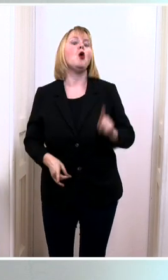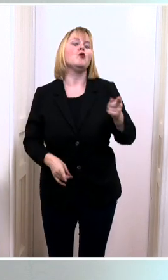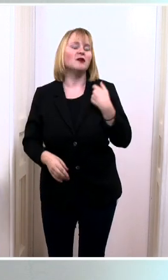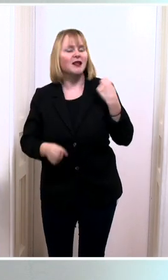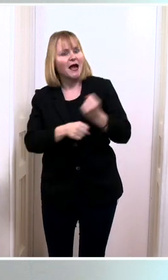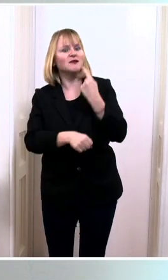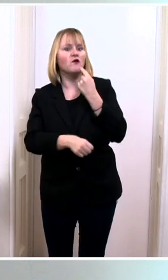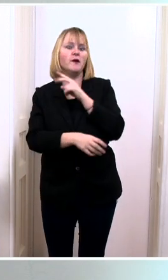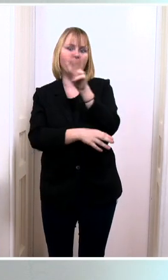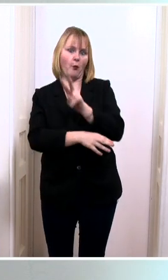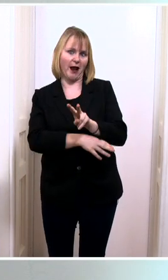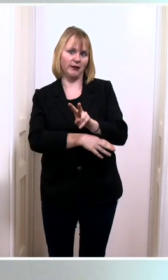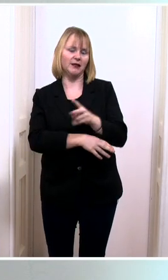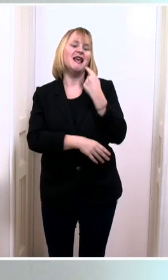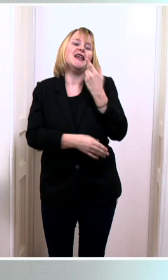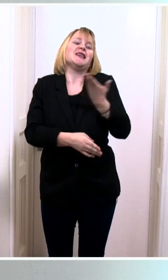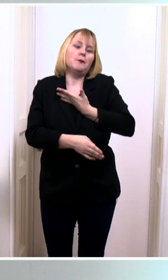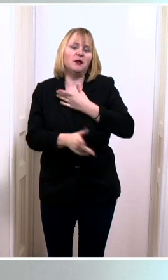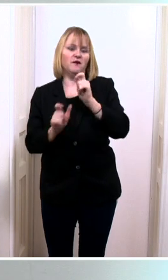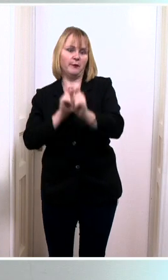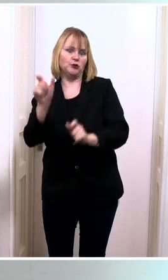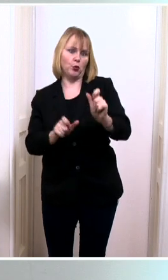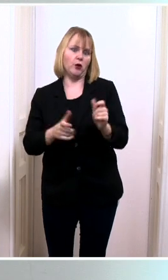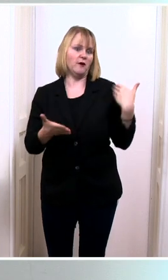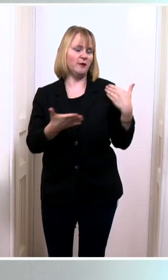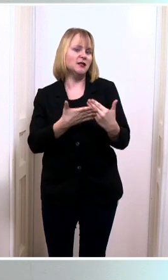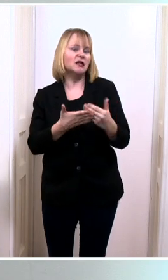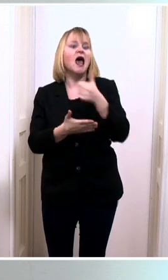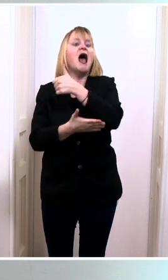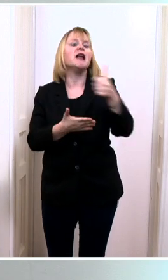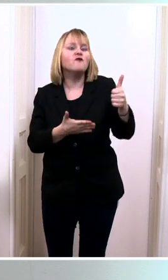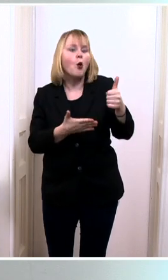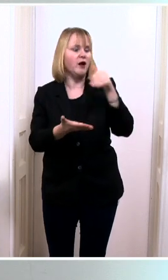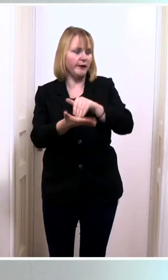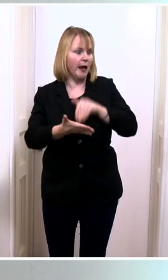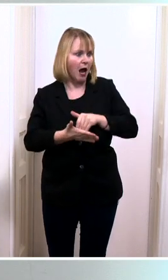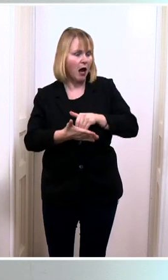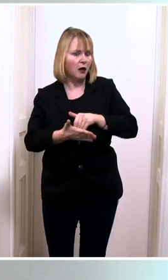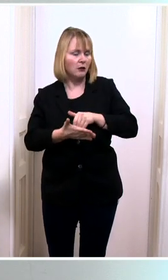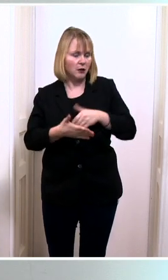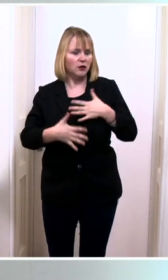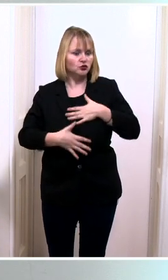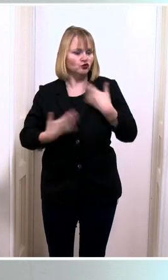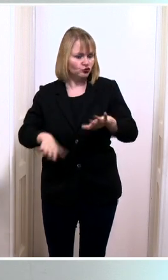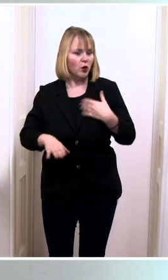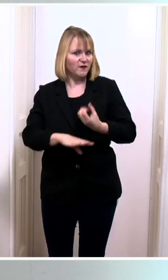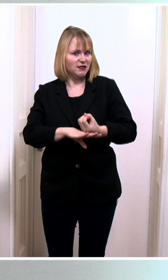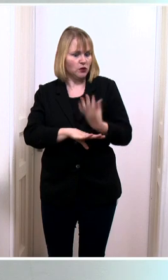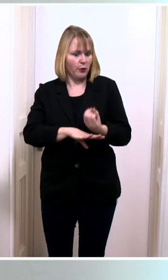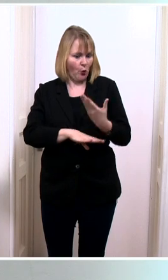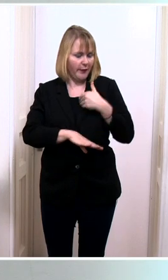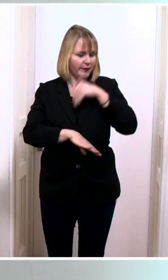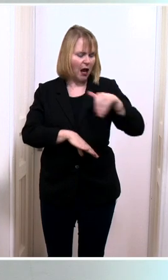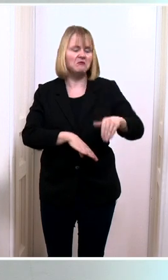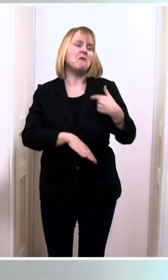immer wieder, dass es Personen gibt, die bis zu einer Woche mit Symptomen unterwegs sind, bevor sie sich endlich mal testen